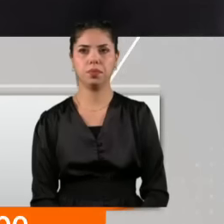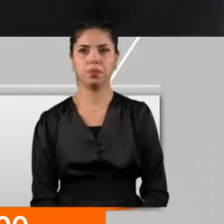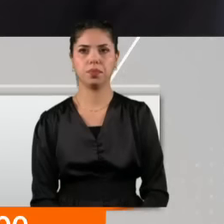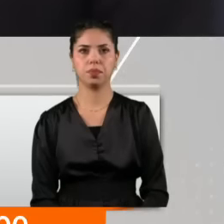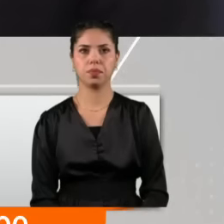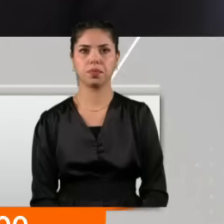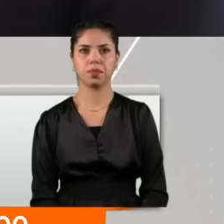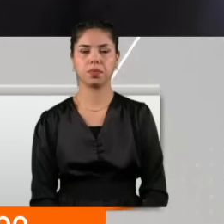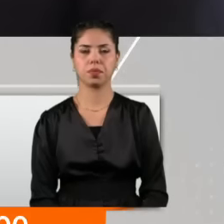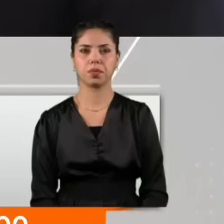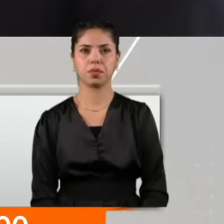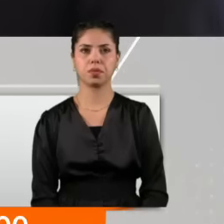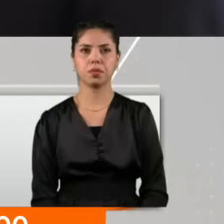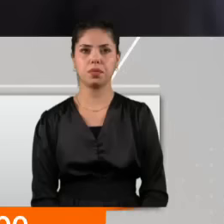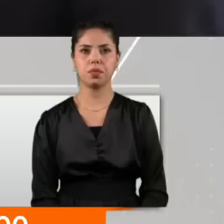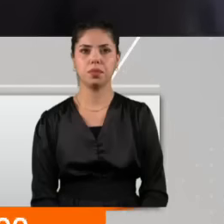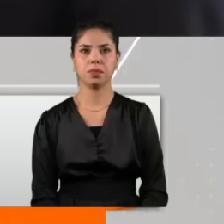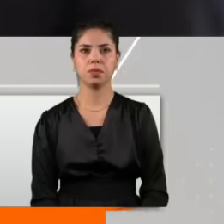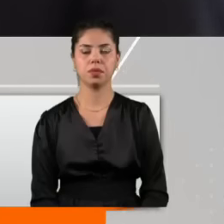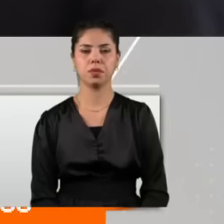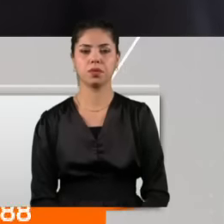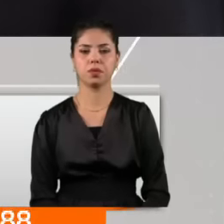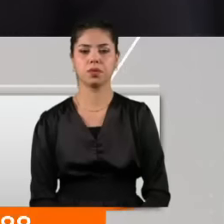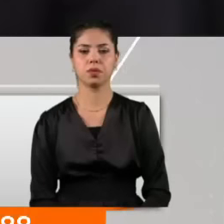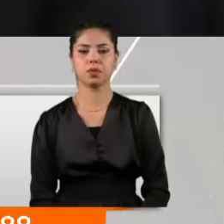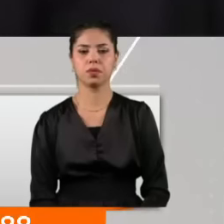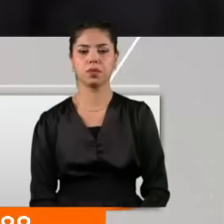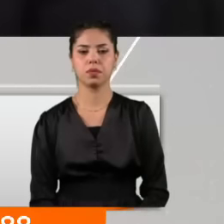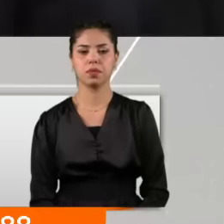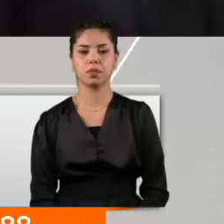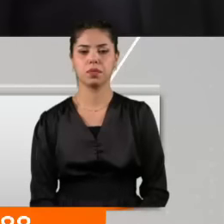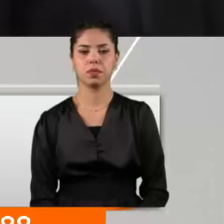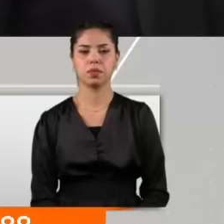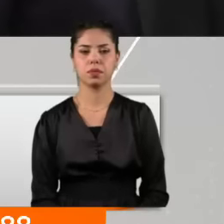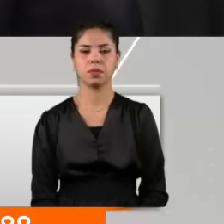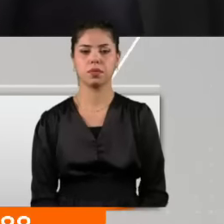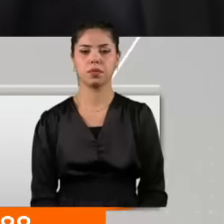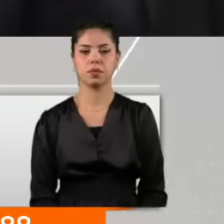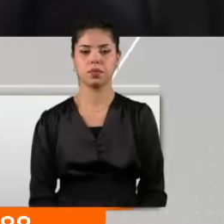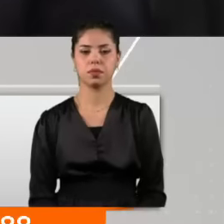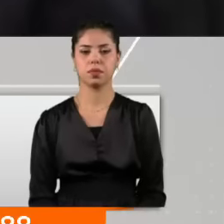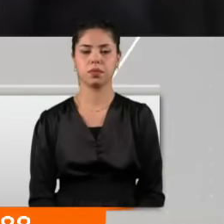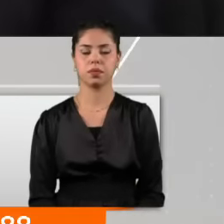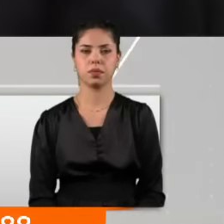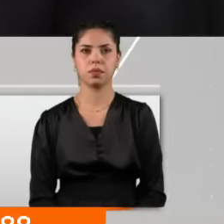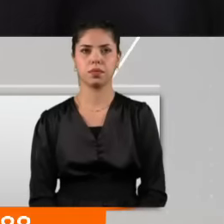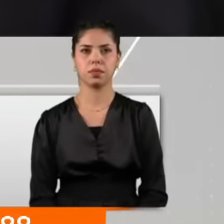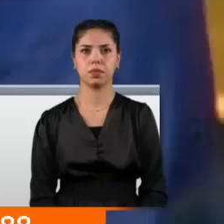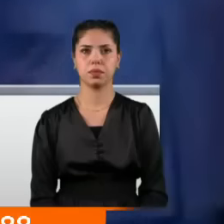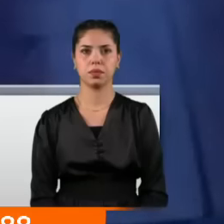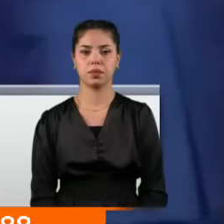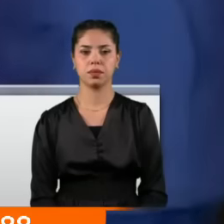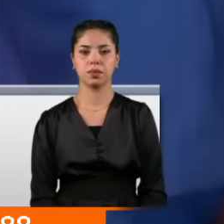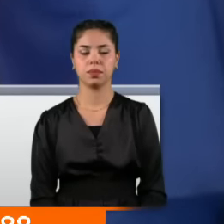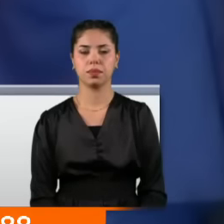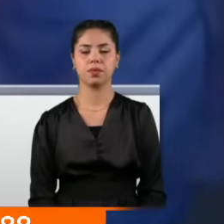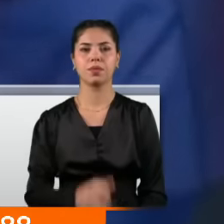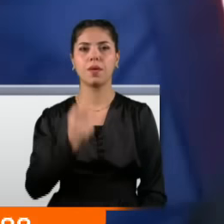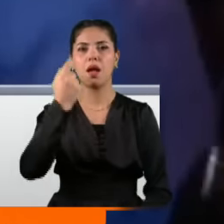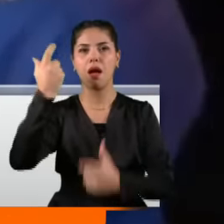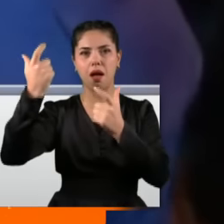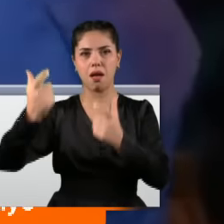farklı taraflara çekerek işte sesimiz kısılmak isteniyor şeklinde ifadelerde bulunmak son derece yanlıştır. Ve Ankara